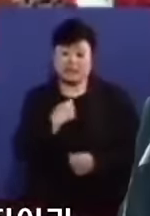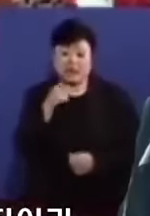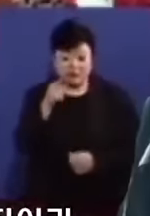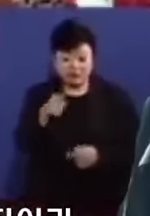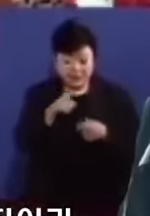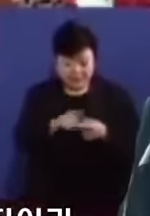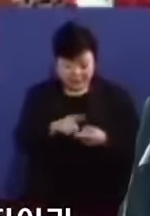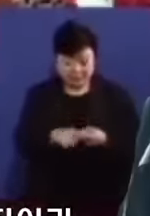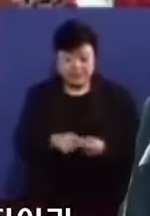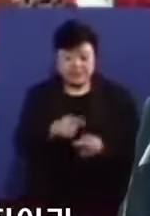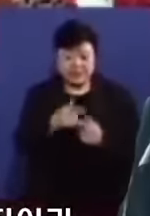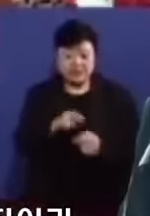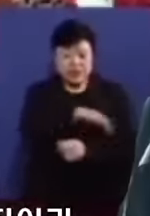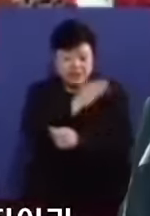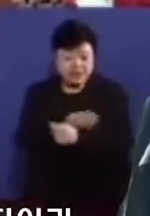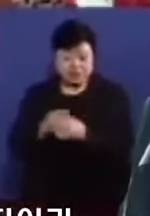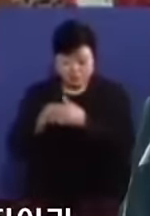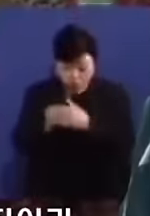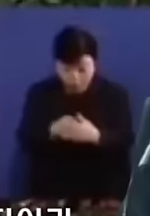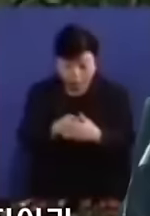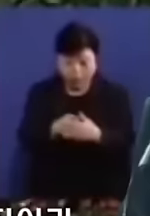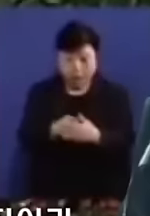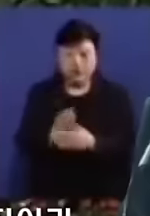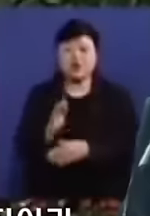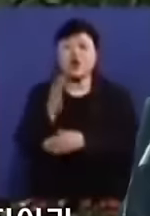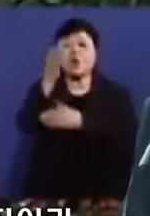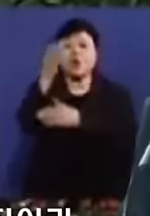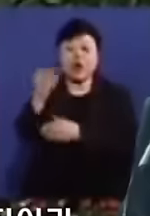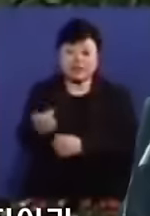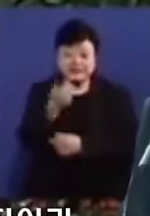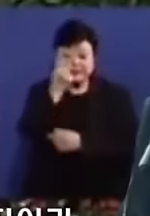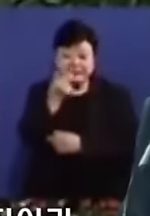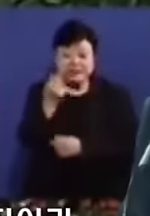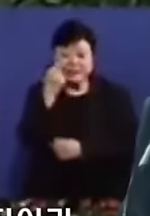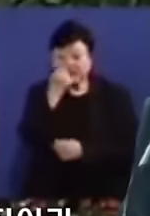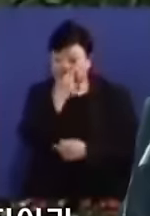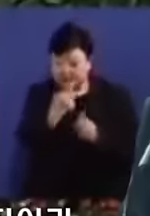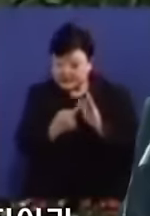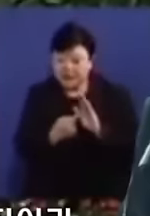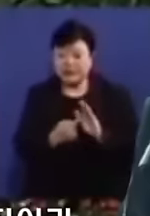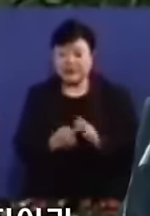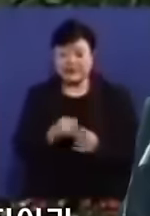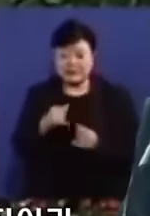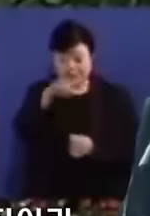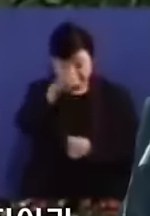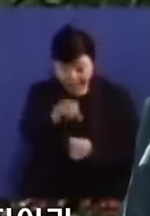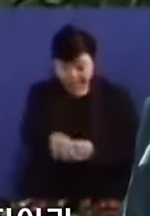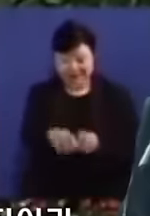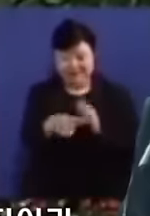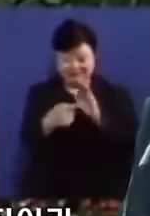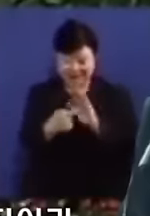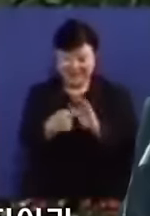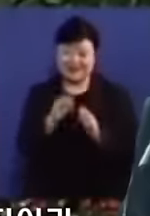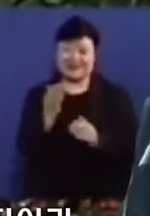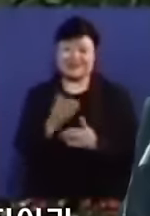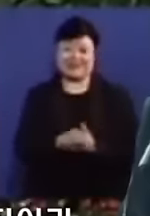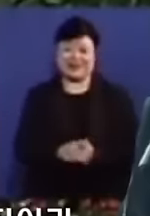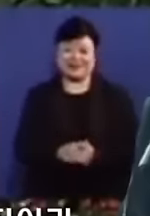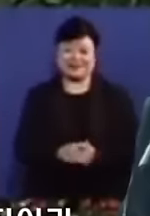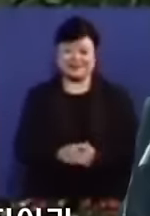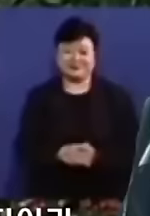그것을 예수님의 능력으로 극복함으로 그 영광스러운 생명의 증거가 주위 사람들에게 나타나게 되는 것입니다.